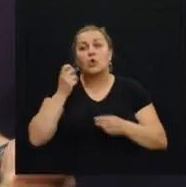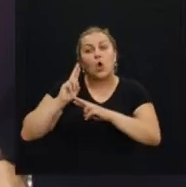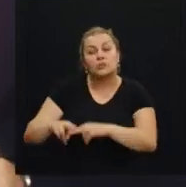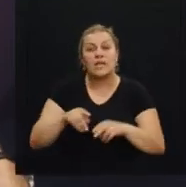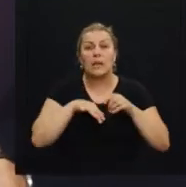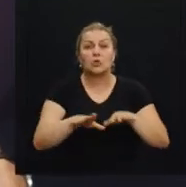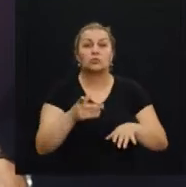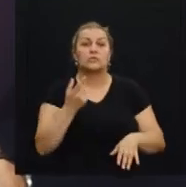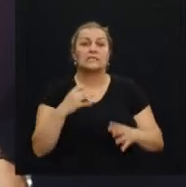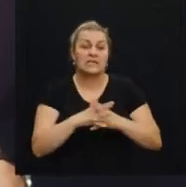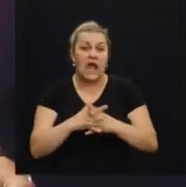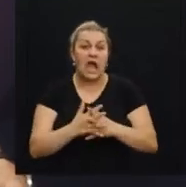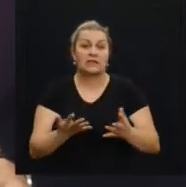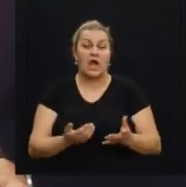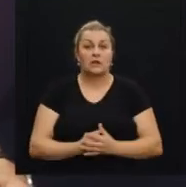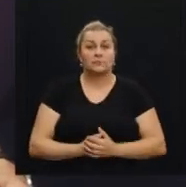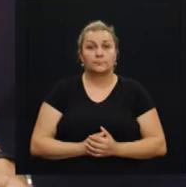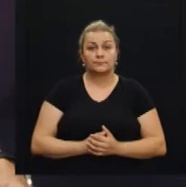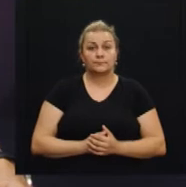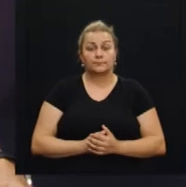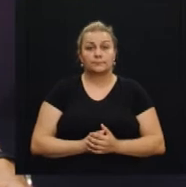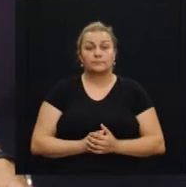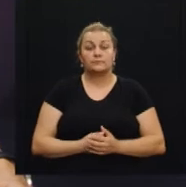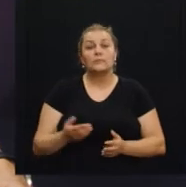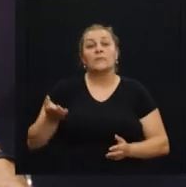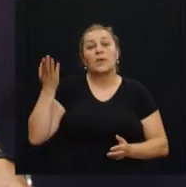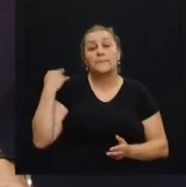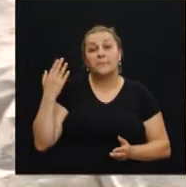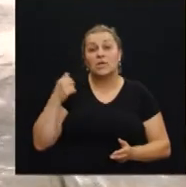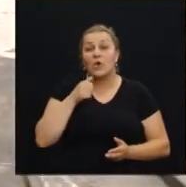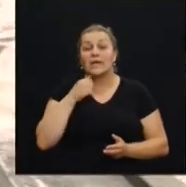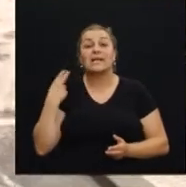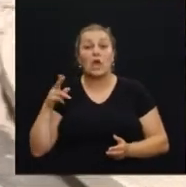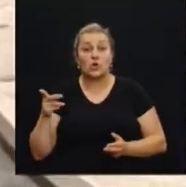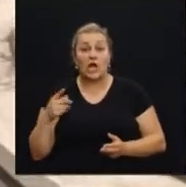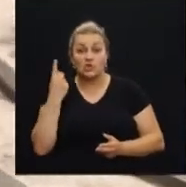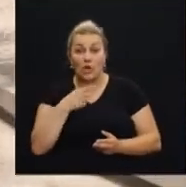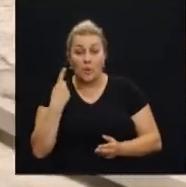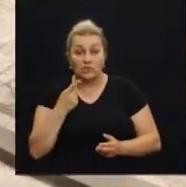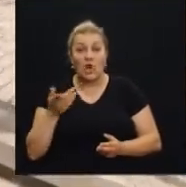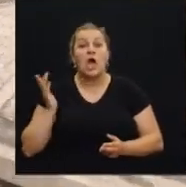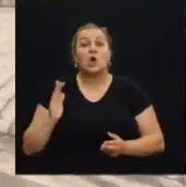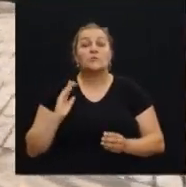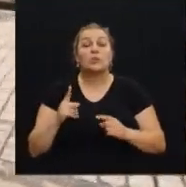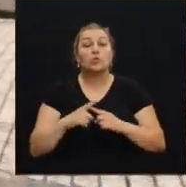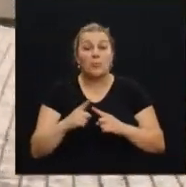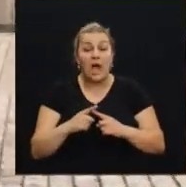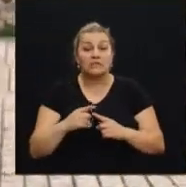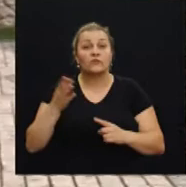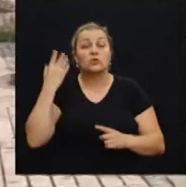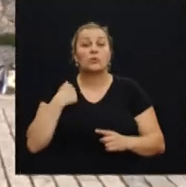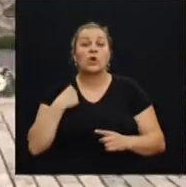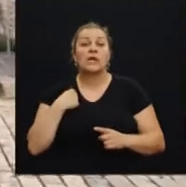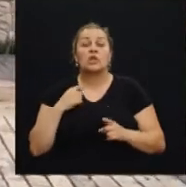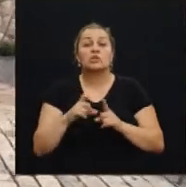ostalih ljudi iz grada. Da, bio je evo i gradonačelnik Omiša, gospodin Tomasović, bio je naš Damir